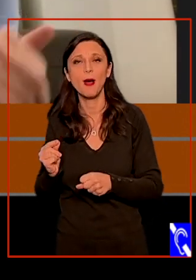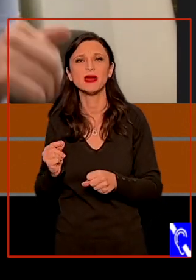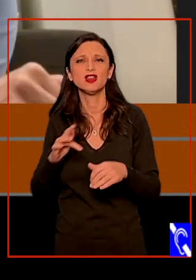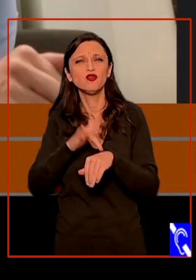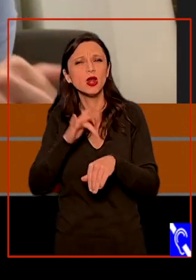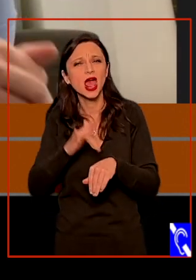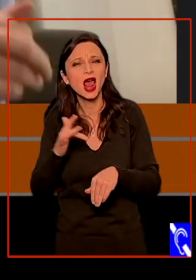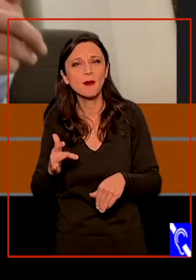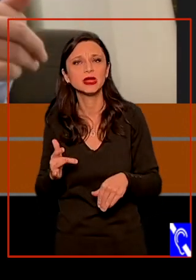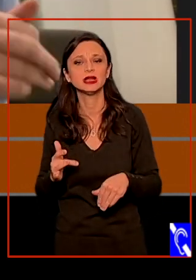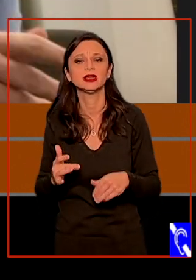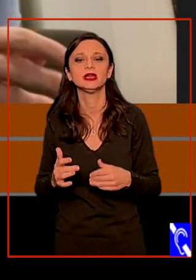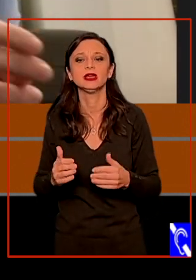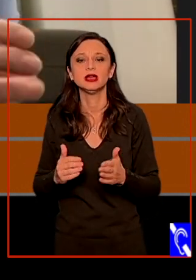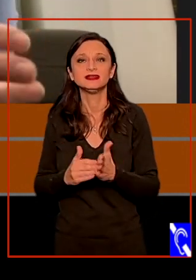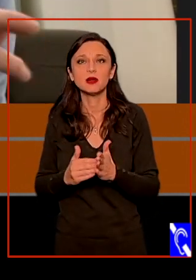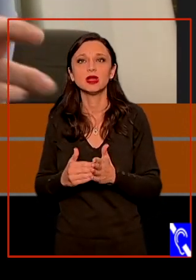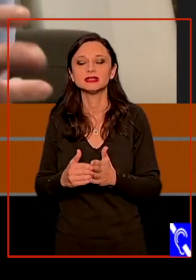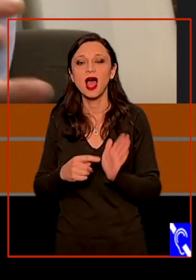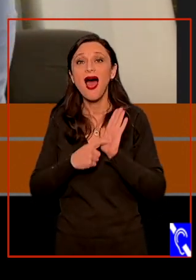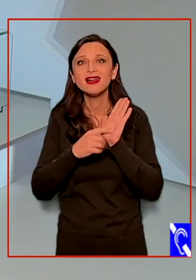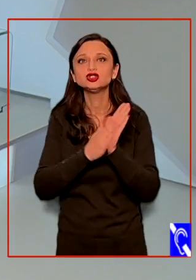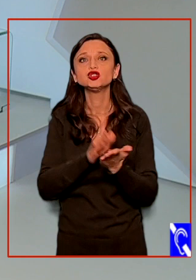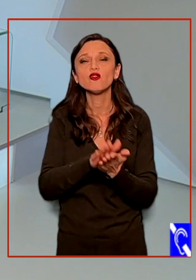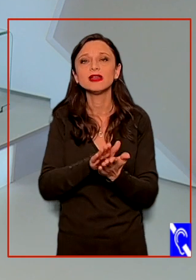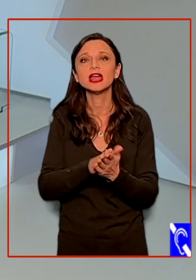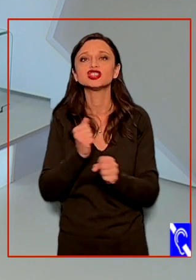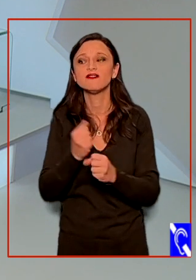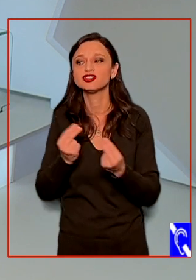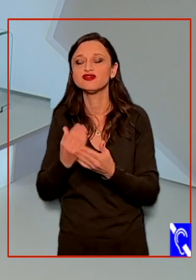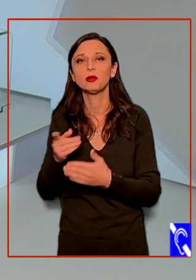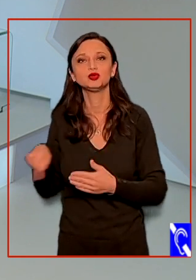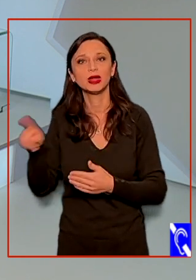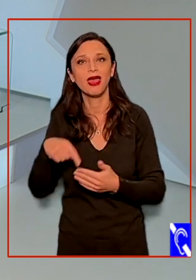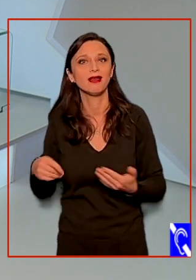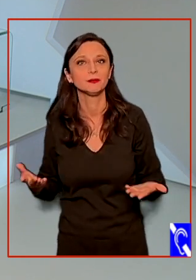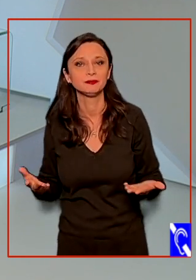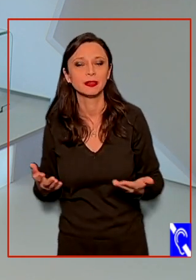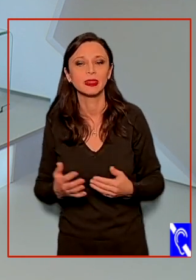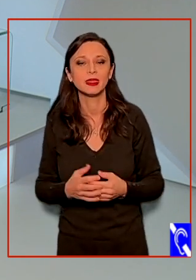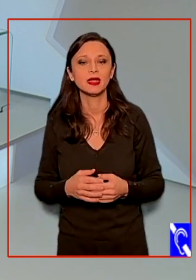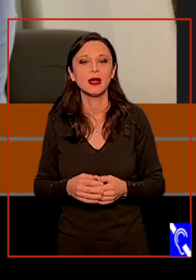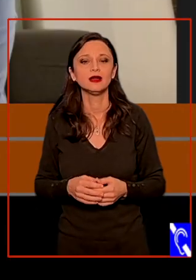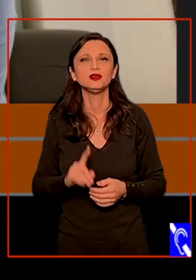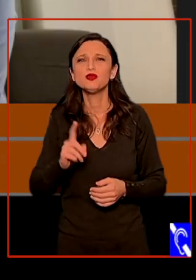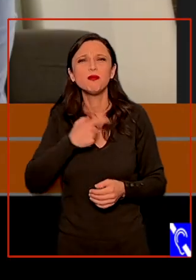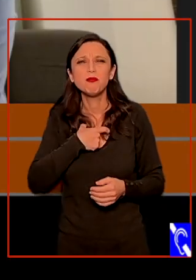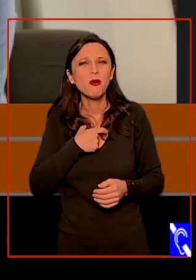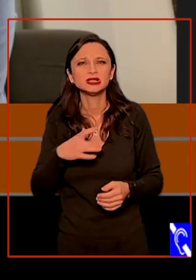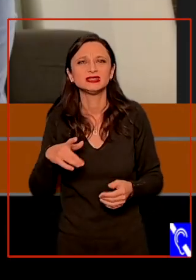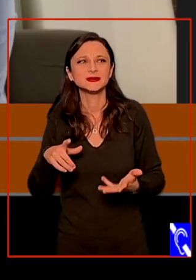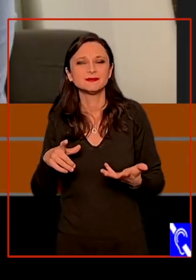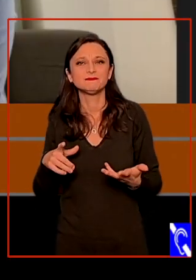mai vulnerabili, nu? Că despre oamenii ăștia vorbim în film. Exact. Plus că ar mai trebui ceva făcut, iarăși, mâine. Nu poate